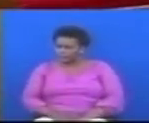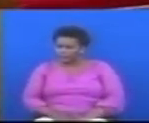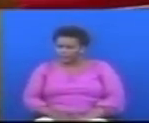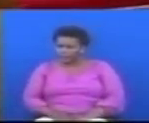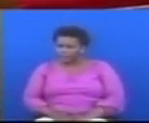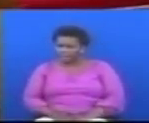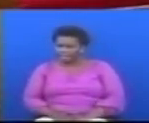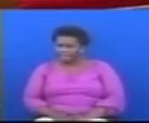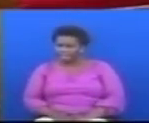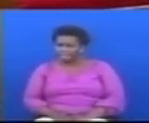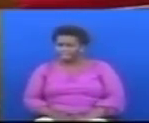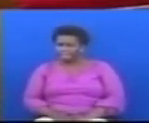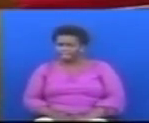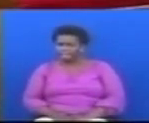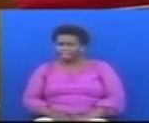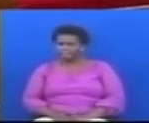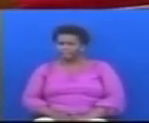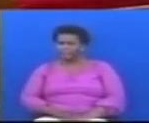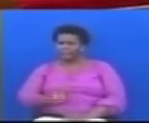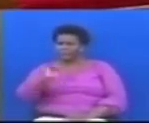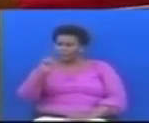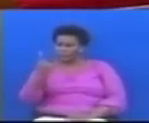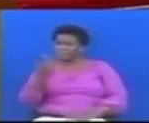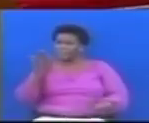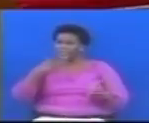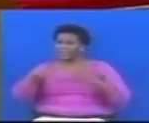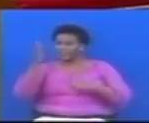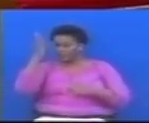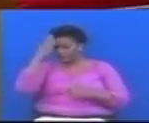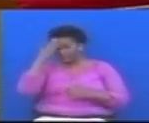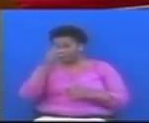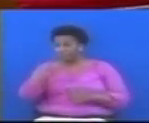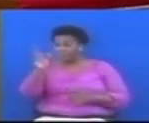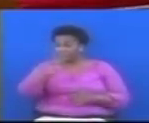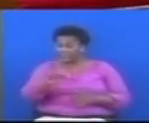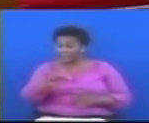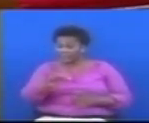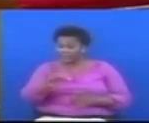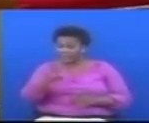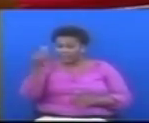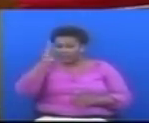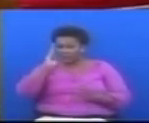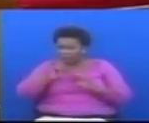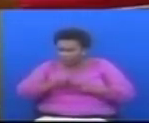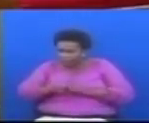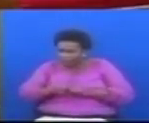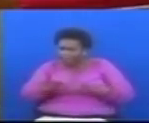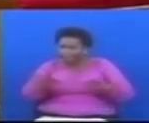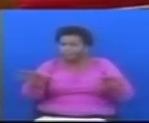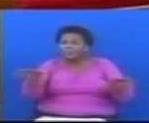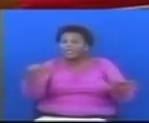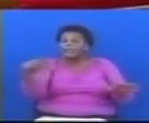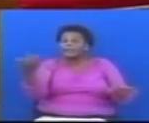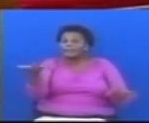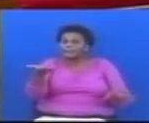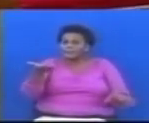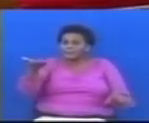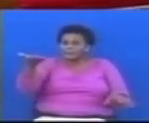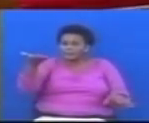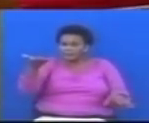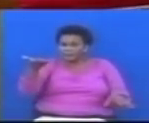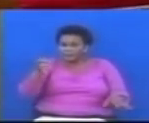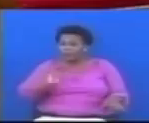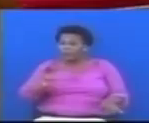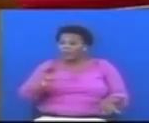ya nyongeza, kwanza ameuliza ni lini sasa serikali itasambaza gesi katika wilaya ya Kibiti. Katika jibu letu la